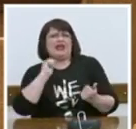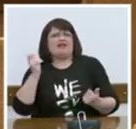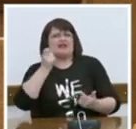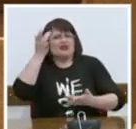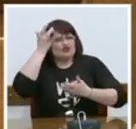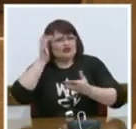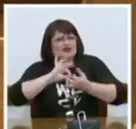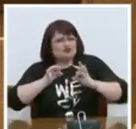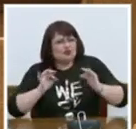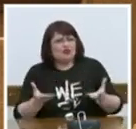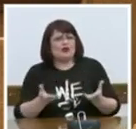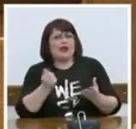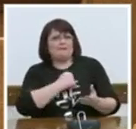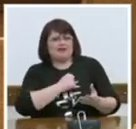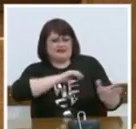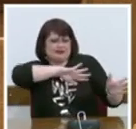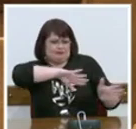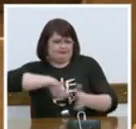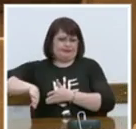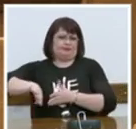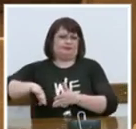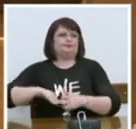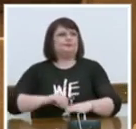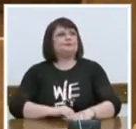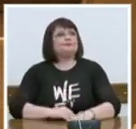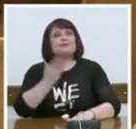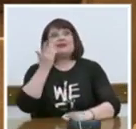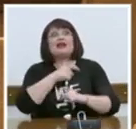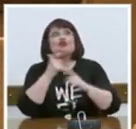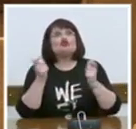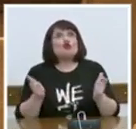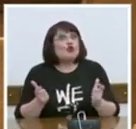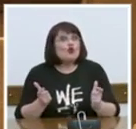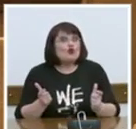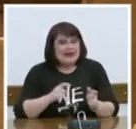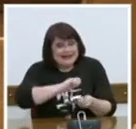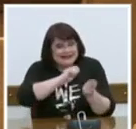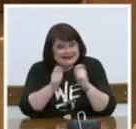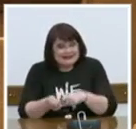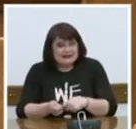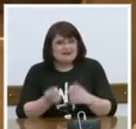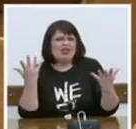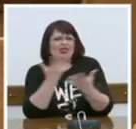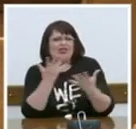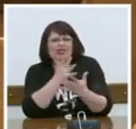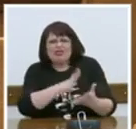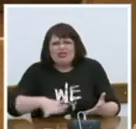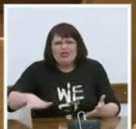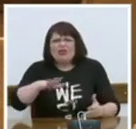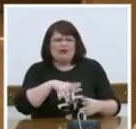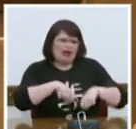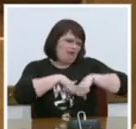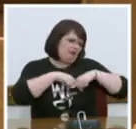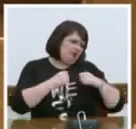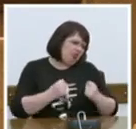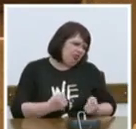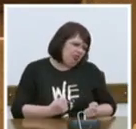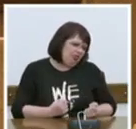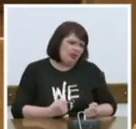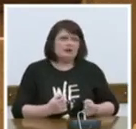μας και την πίστη μας. Τα σχολεία έχουν μετατραπεί σε γκρίζα φυτώρια απεσιοδοξίας, σε